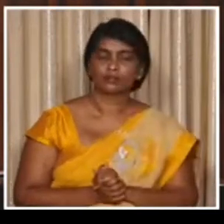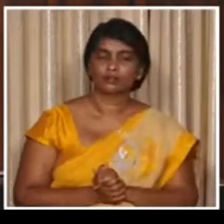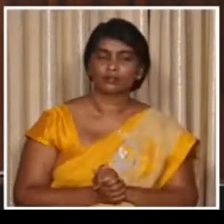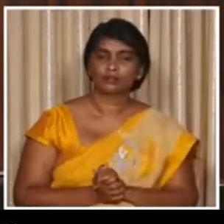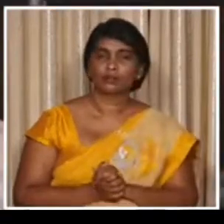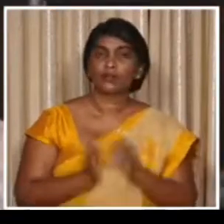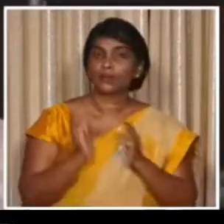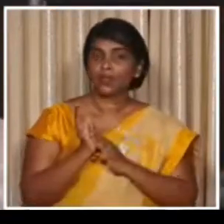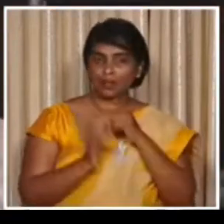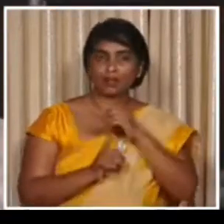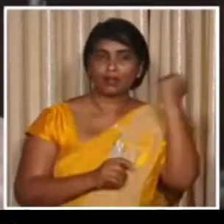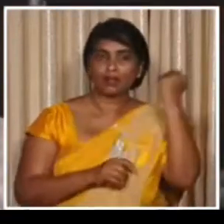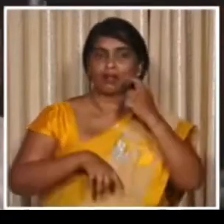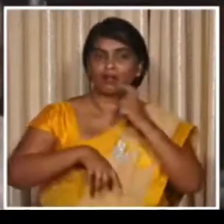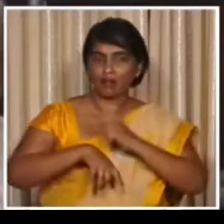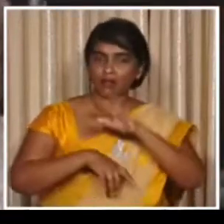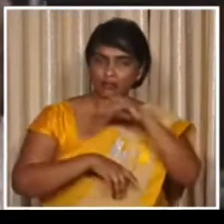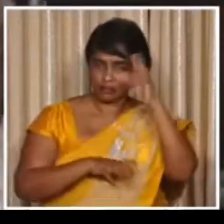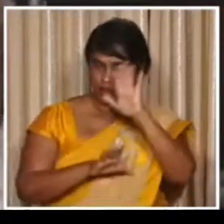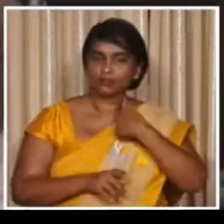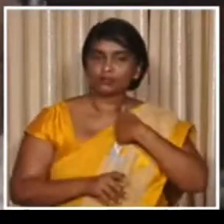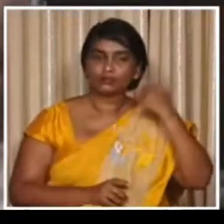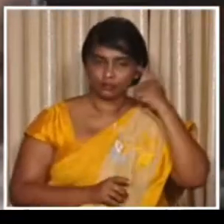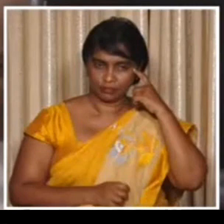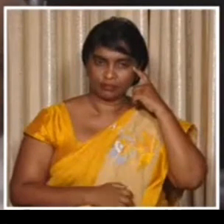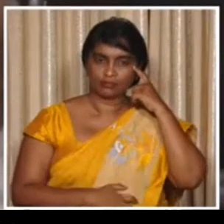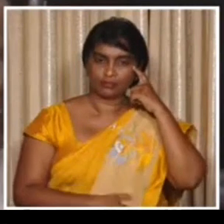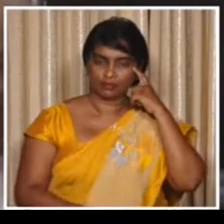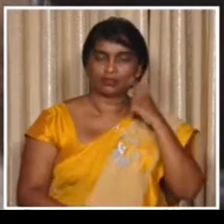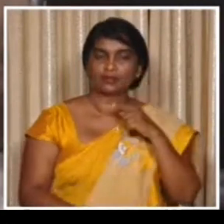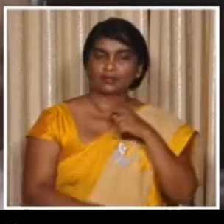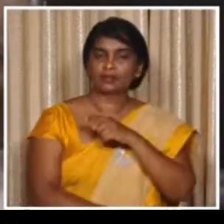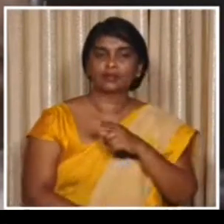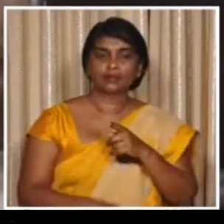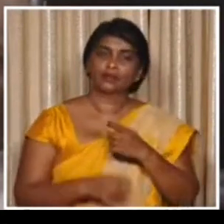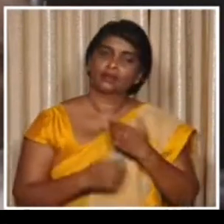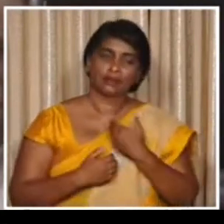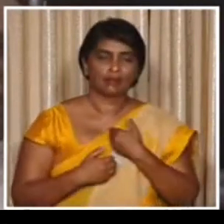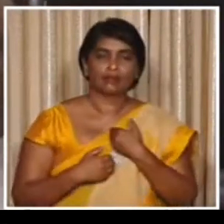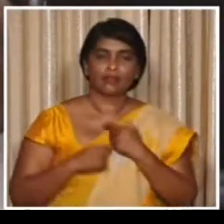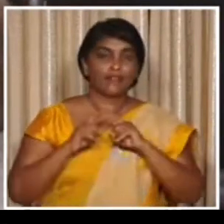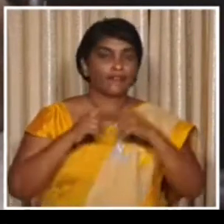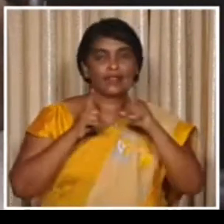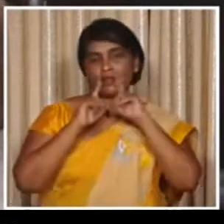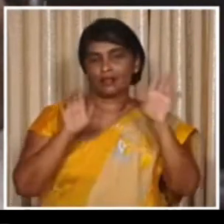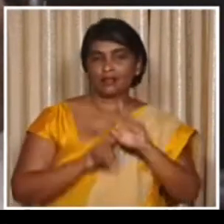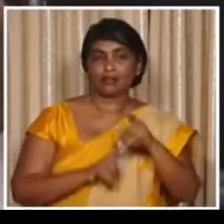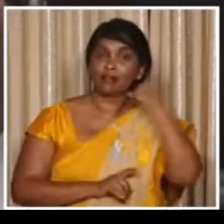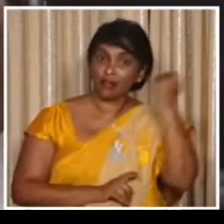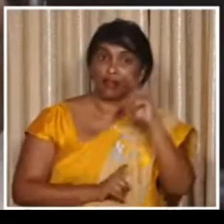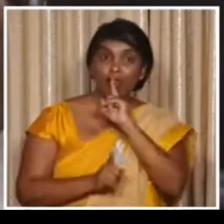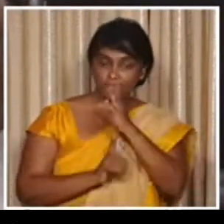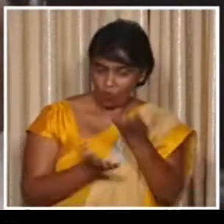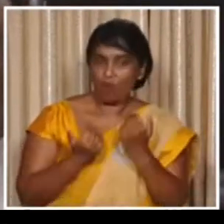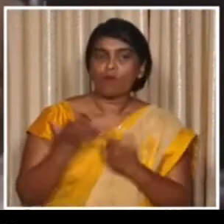మరిక మంత్రి తుమాట కథా కరన్న తీనో కేల మమ దన్నో ఏ గన్న మా ఇకక్ తామ ఇన మొహక్వత్ కియన్నే ఒబ తుమా కథా కరన్న ఓనే